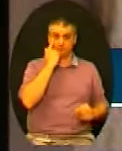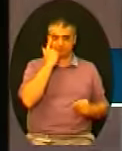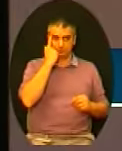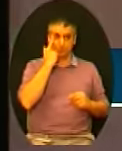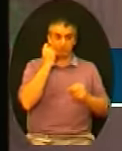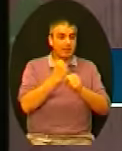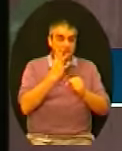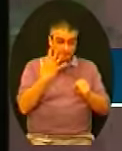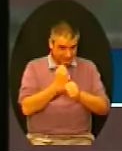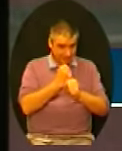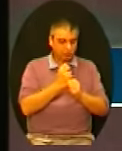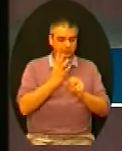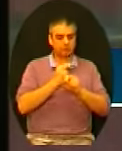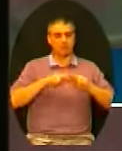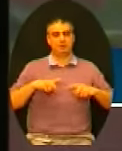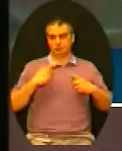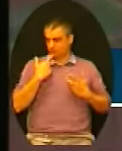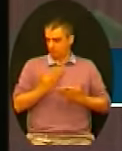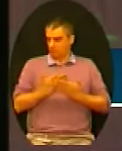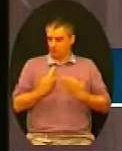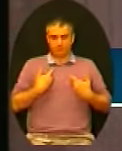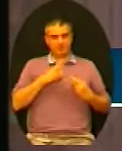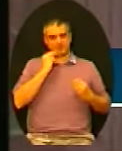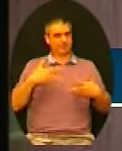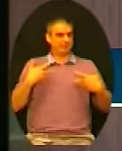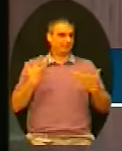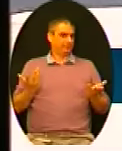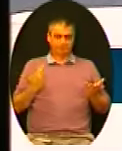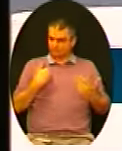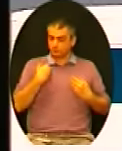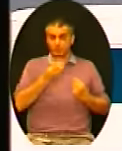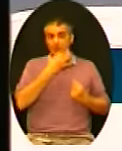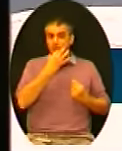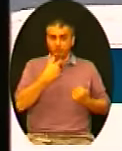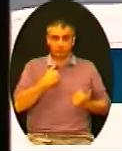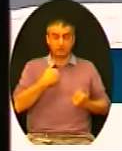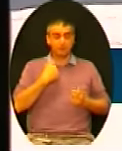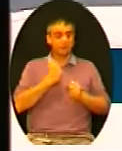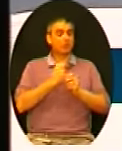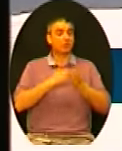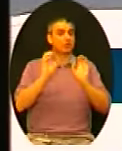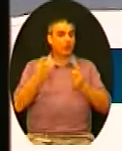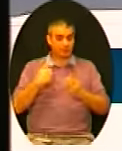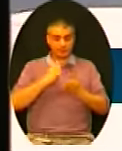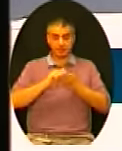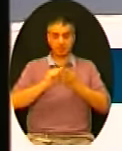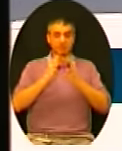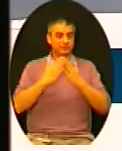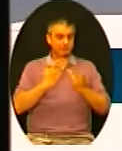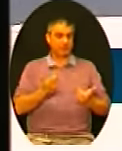את זה באמת שורדים, בעצם זה שאני מדבר איתך עכשיו בסבבה כזאת, ואני נותן הרצאות, ואני איתי תוכנית רדיו, ואני כותב